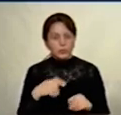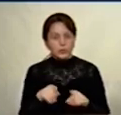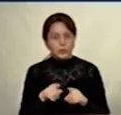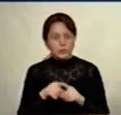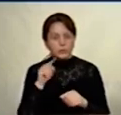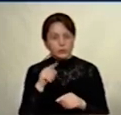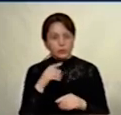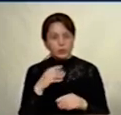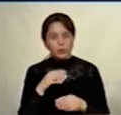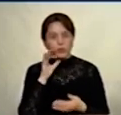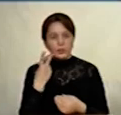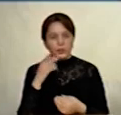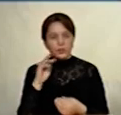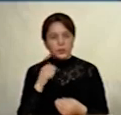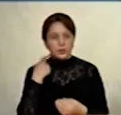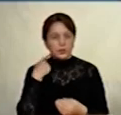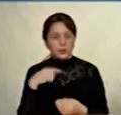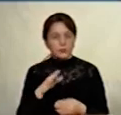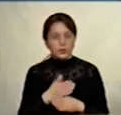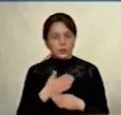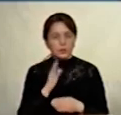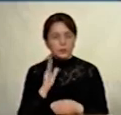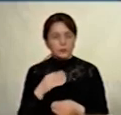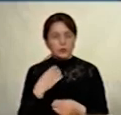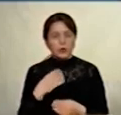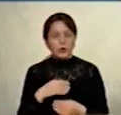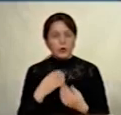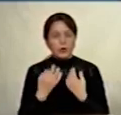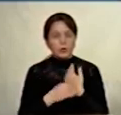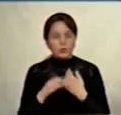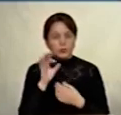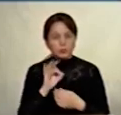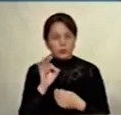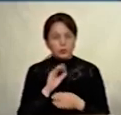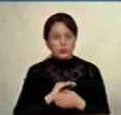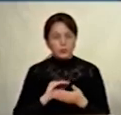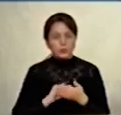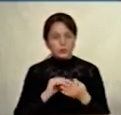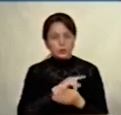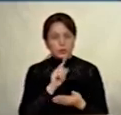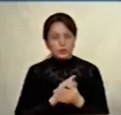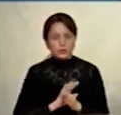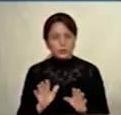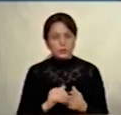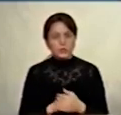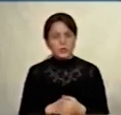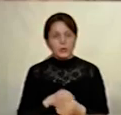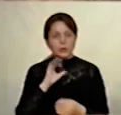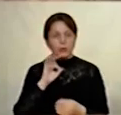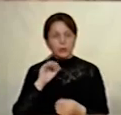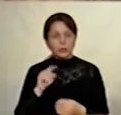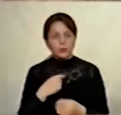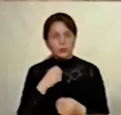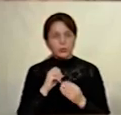tomondan 2 ta raqamni ajratamiz. Orqadagi nollarni esa yozmasak ham bo'ladi. Demak,